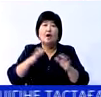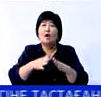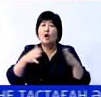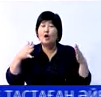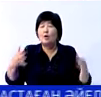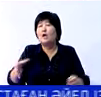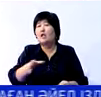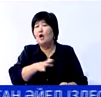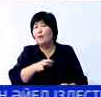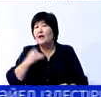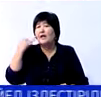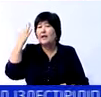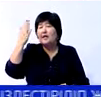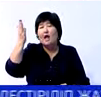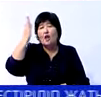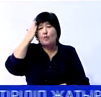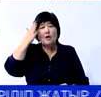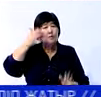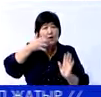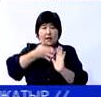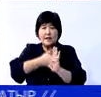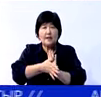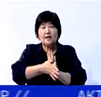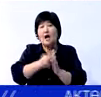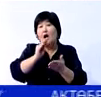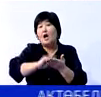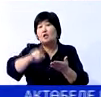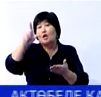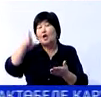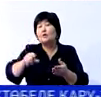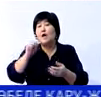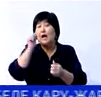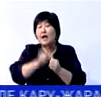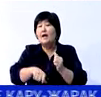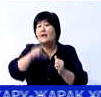бай, идеялық мазмұны терең. Жазушы сомдаған